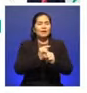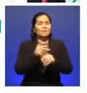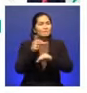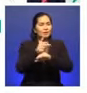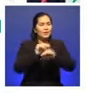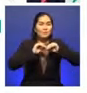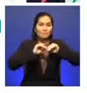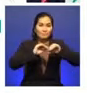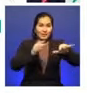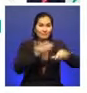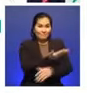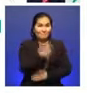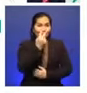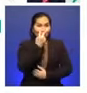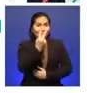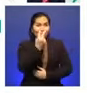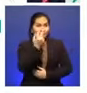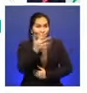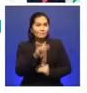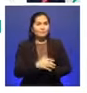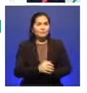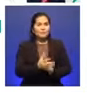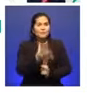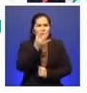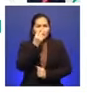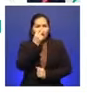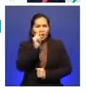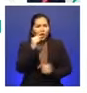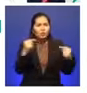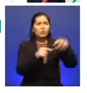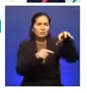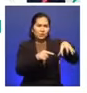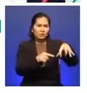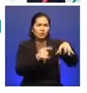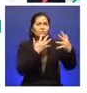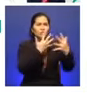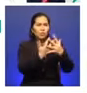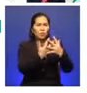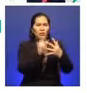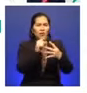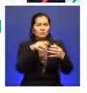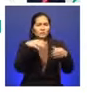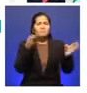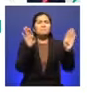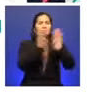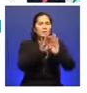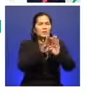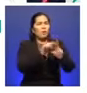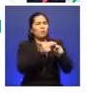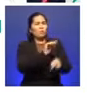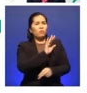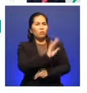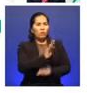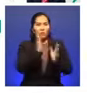ที่เราได้ดูไปเนี่ยจะบอกว่าพื้นที่ของผู้ต้องขังเนี่ยเป็นพื้นที่ปิดเป็นพื้นที่เฉพาะ